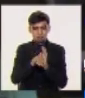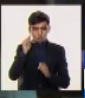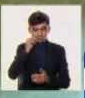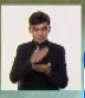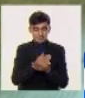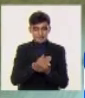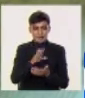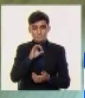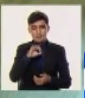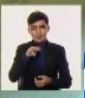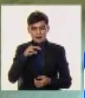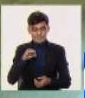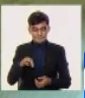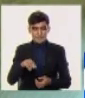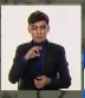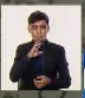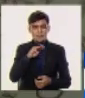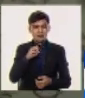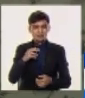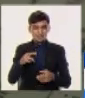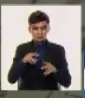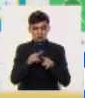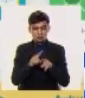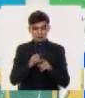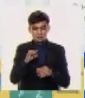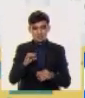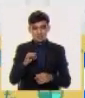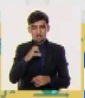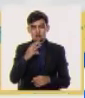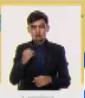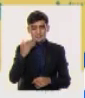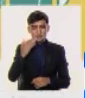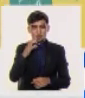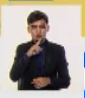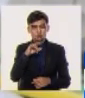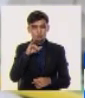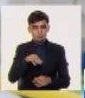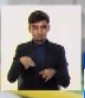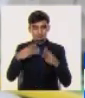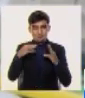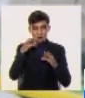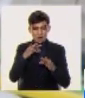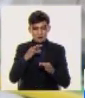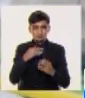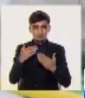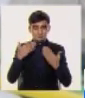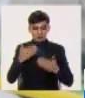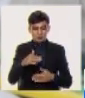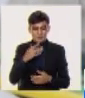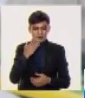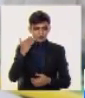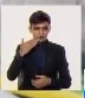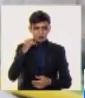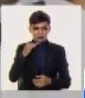Руководство Balimedia Group заключило договор о сотрудничестве с коллегами из Zoom в США. Кроме того, разработчики отечественных учебных программ сообщили,